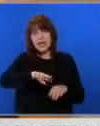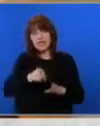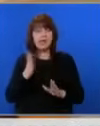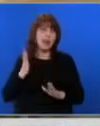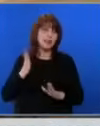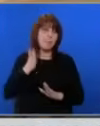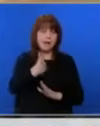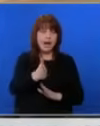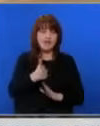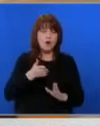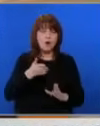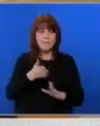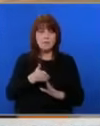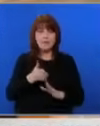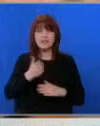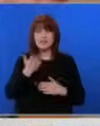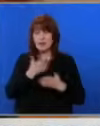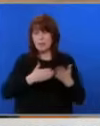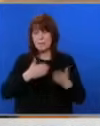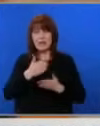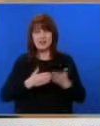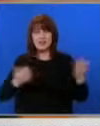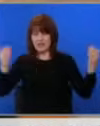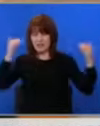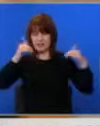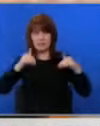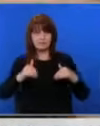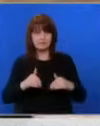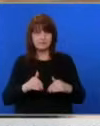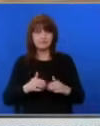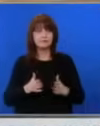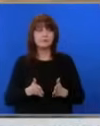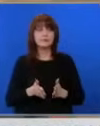направо през камарата от ломки, която се спускаше надолу.